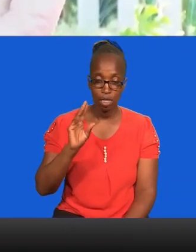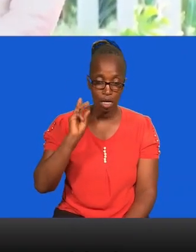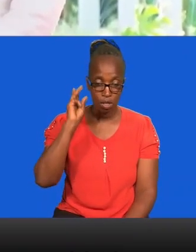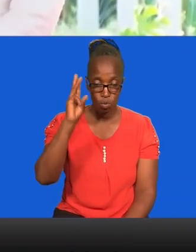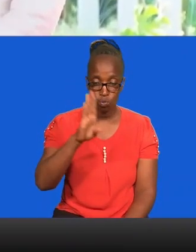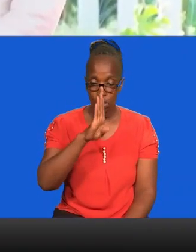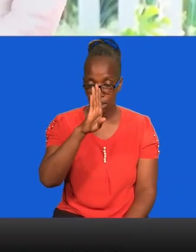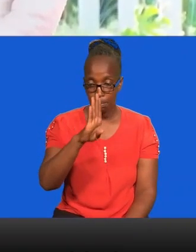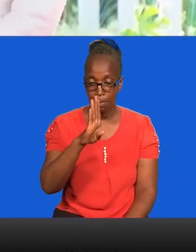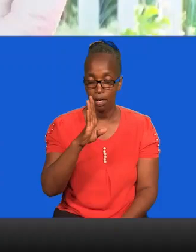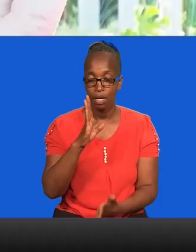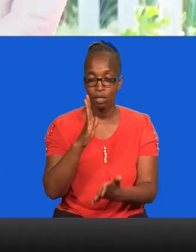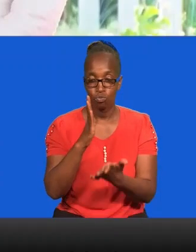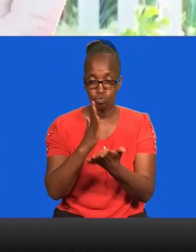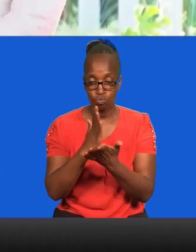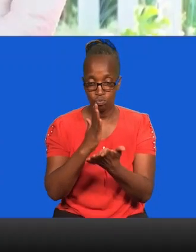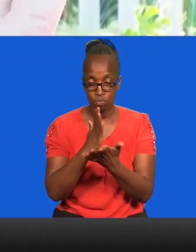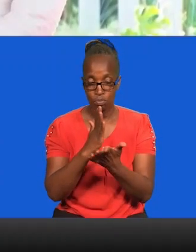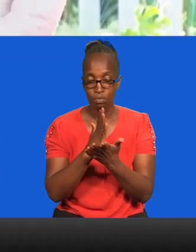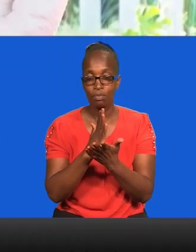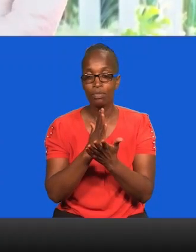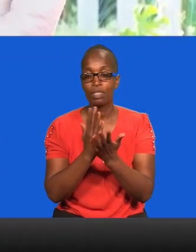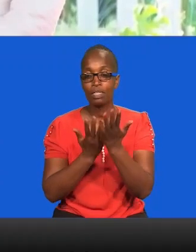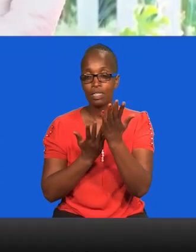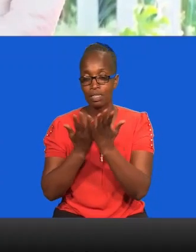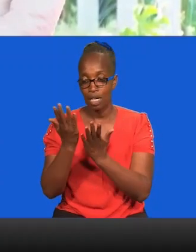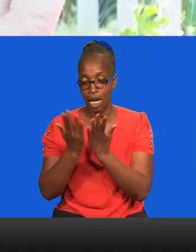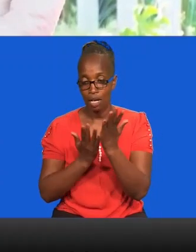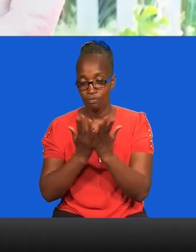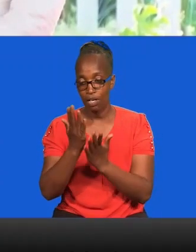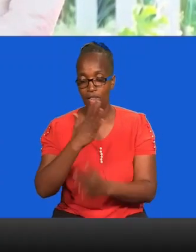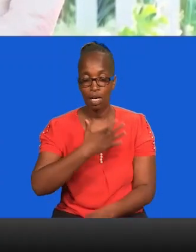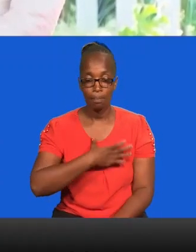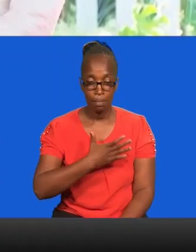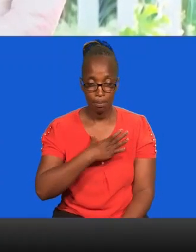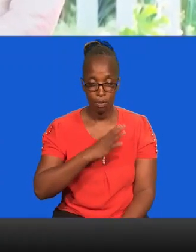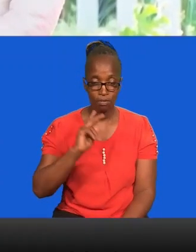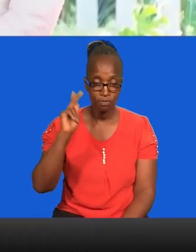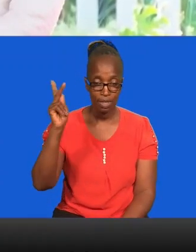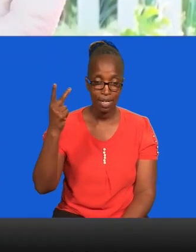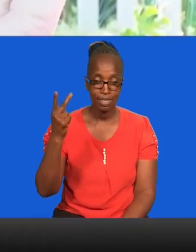and diligently serve the people of Kenya